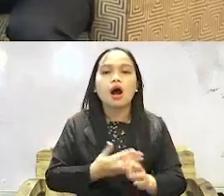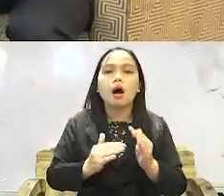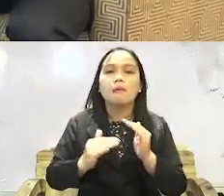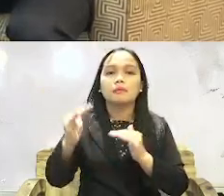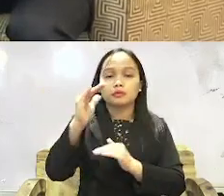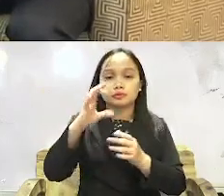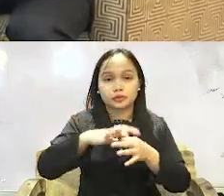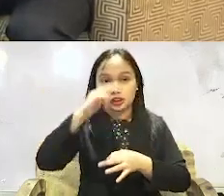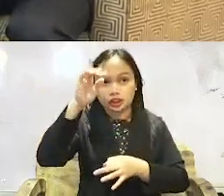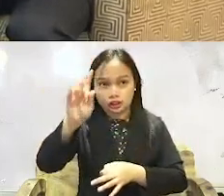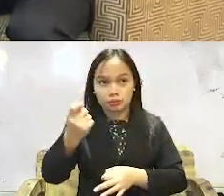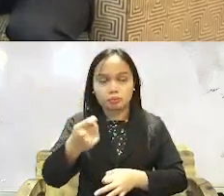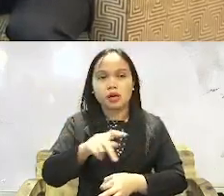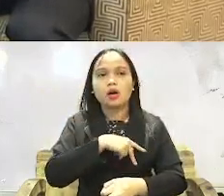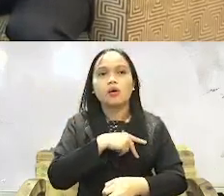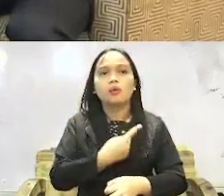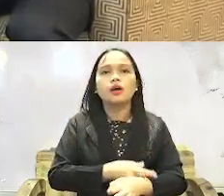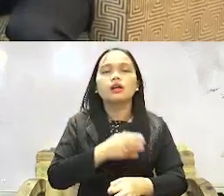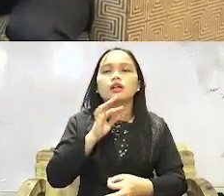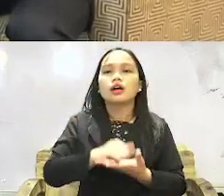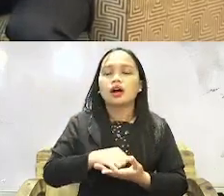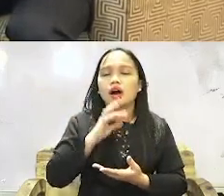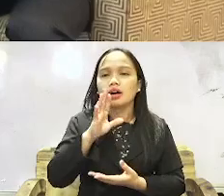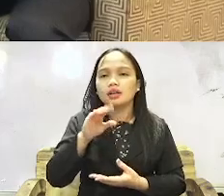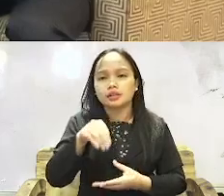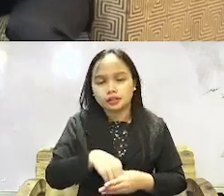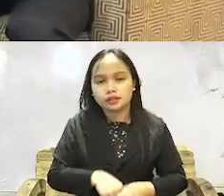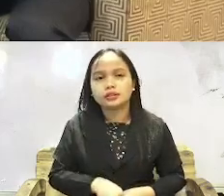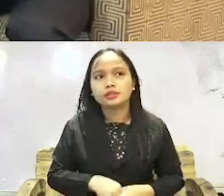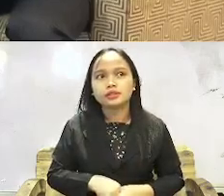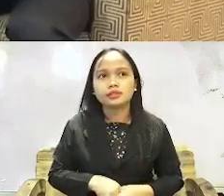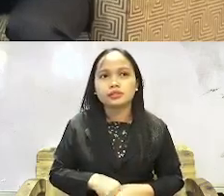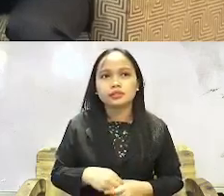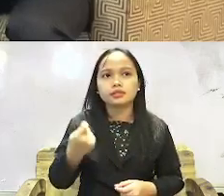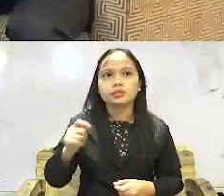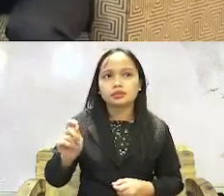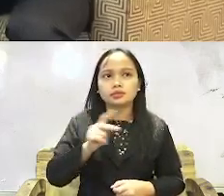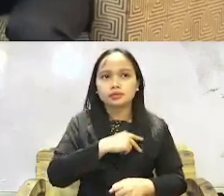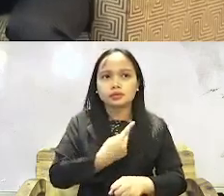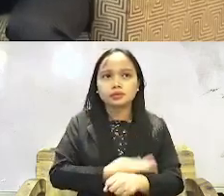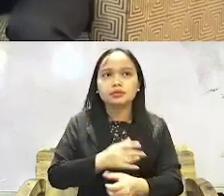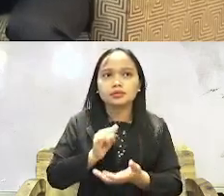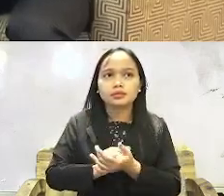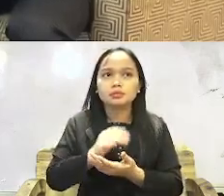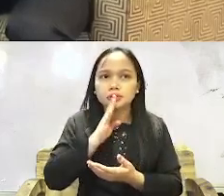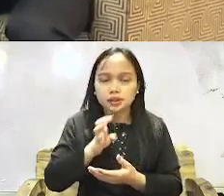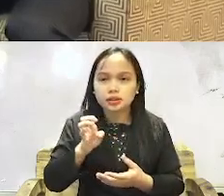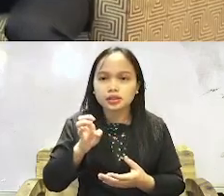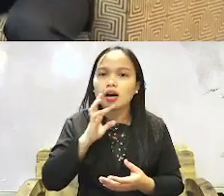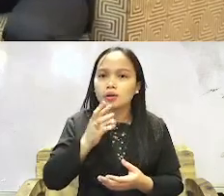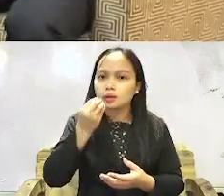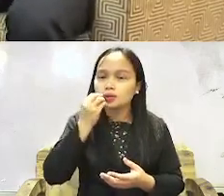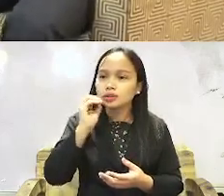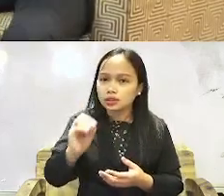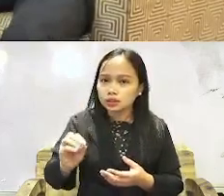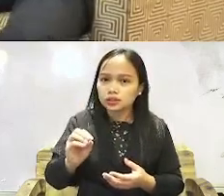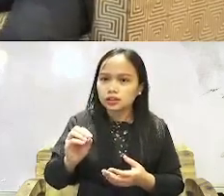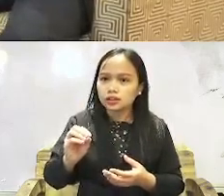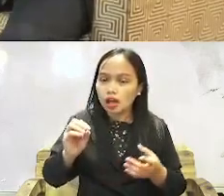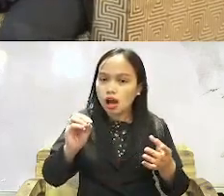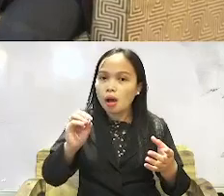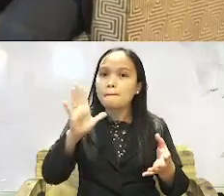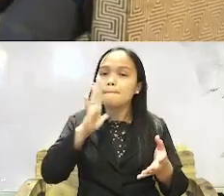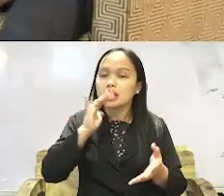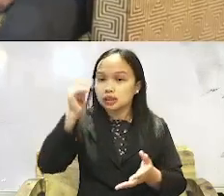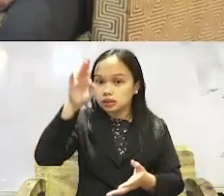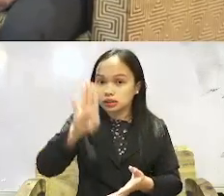God. The powers that are that the powers that be are ordained of God.